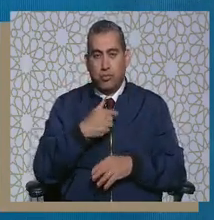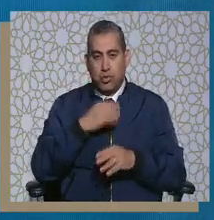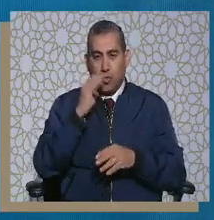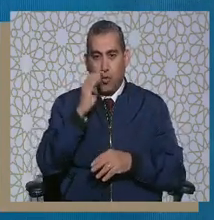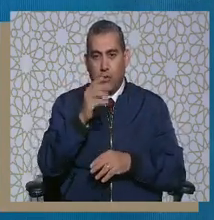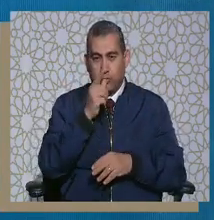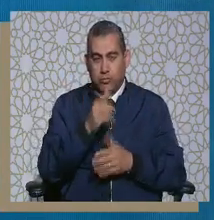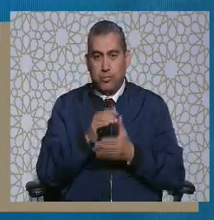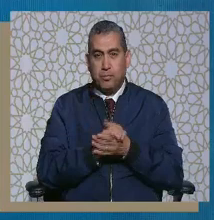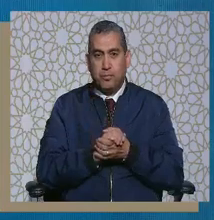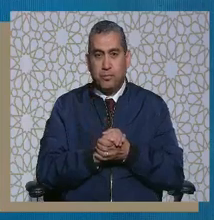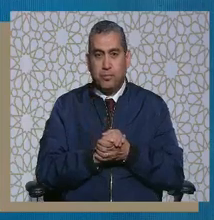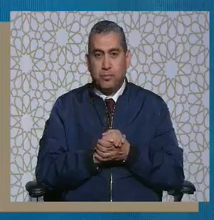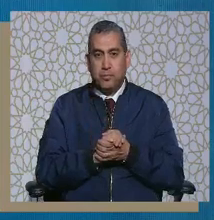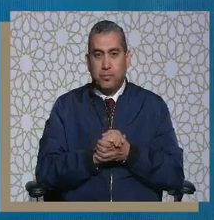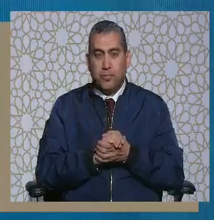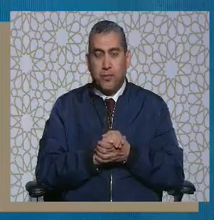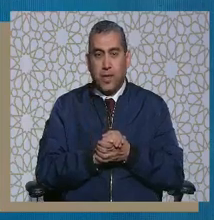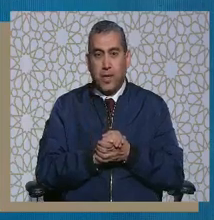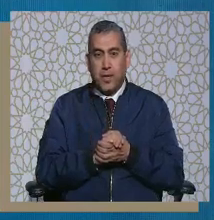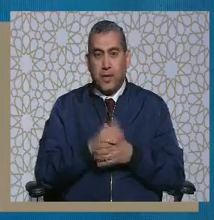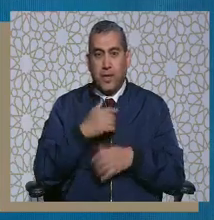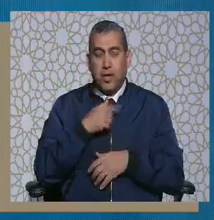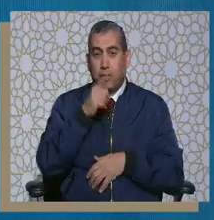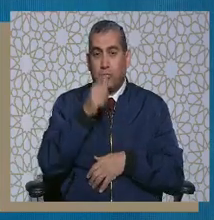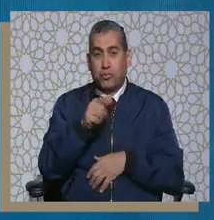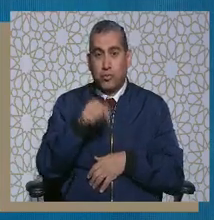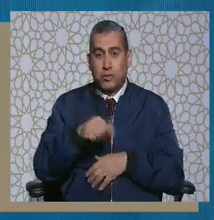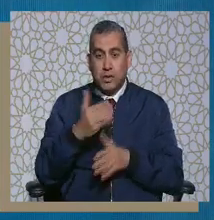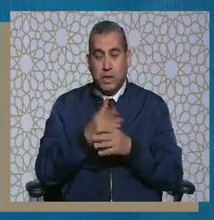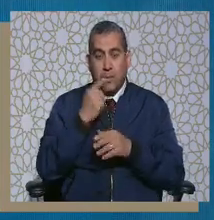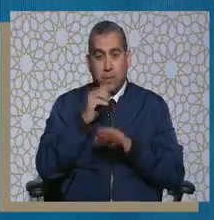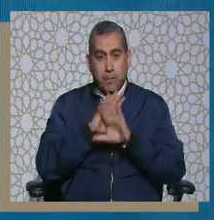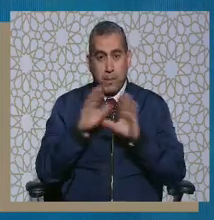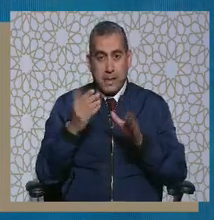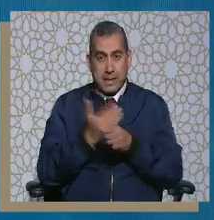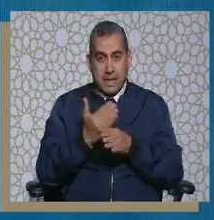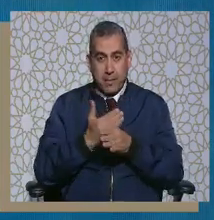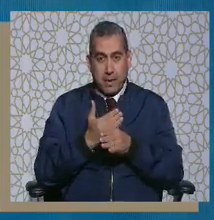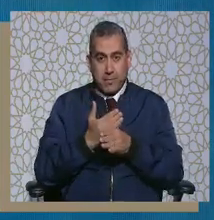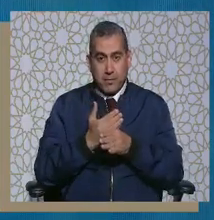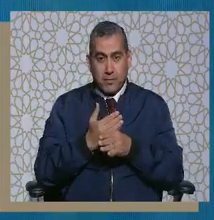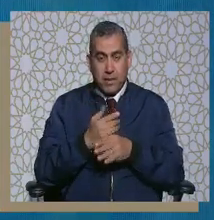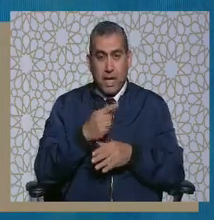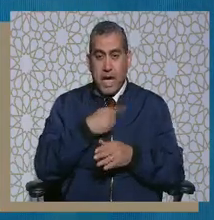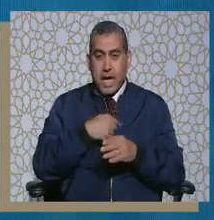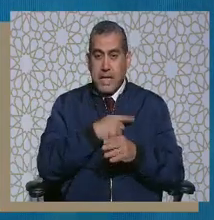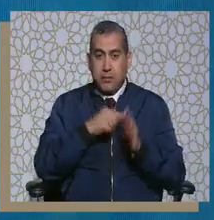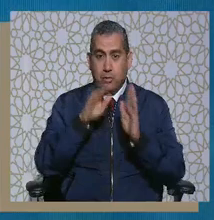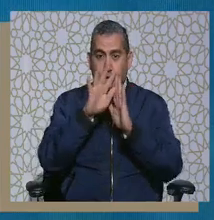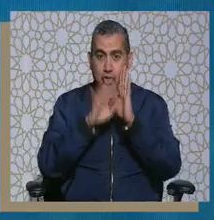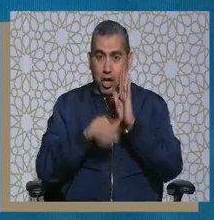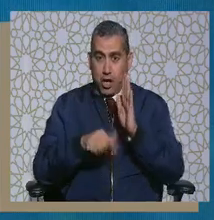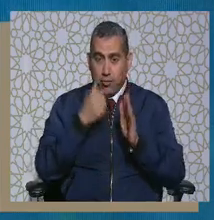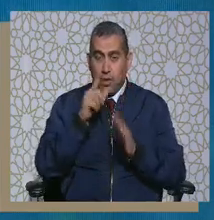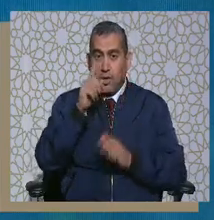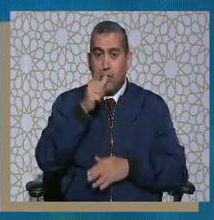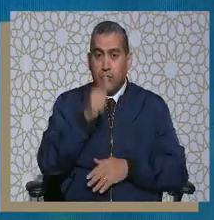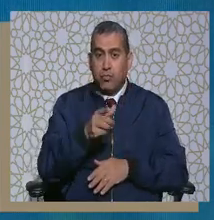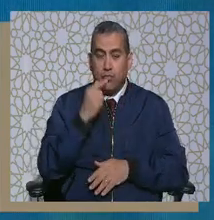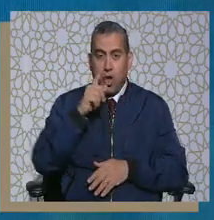هكلمك انا هكلمك يا ابو عبد الله دلوقتي مش بس هكلمك باسم الشرع لكن هكلمك كمان